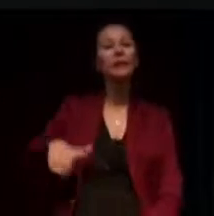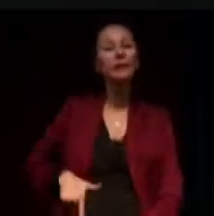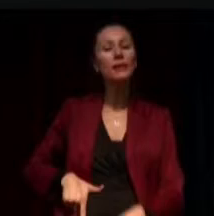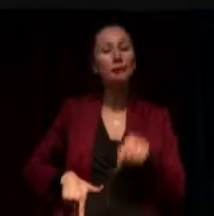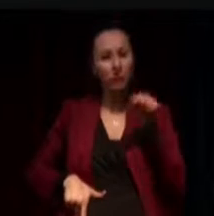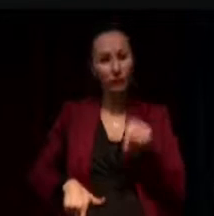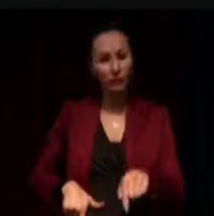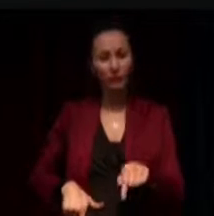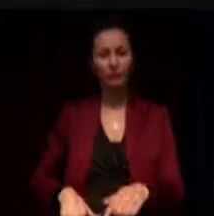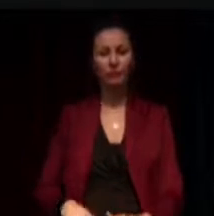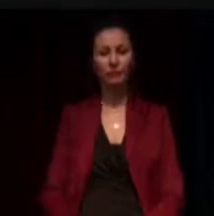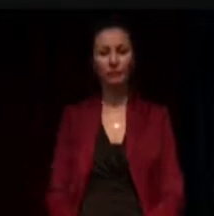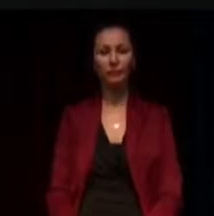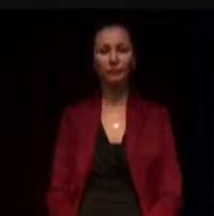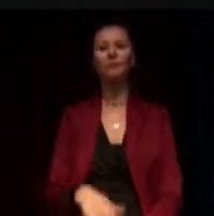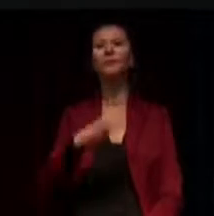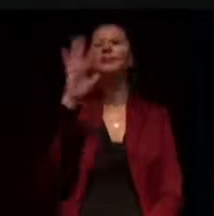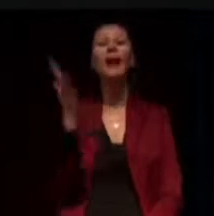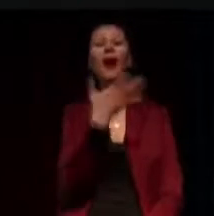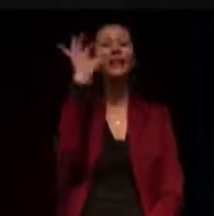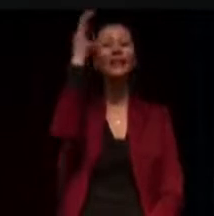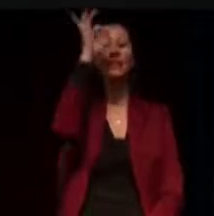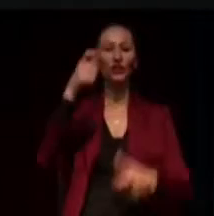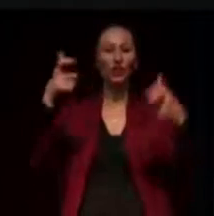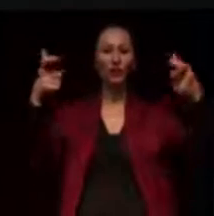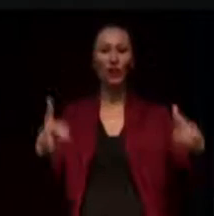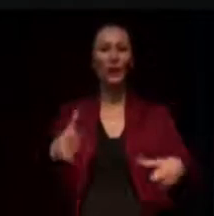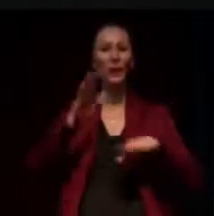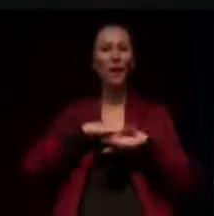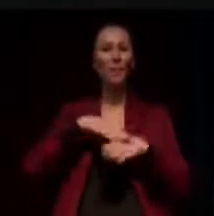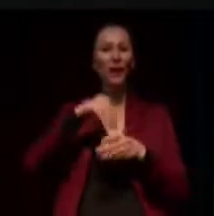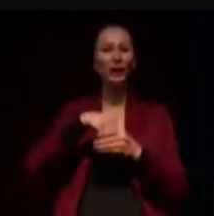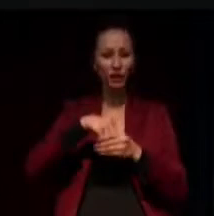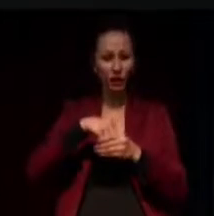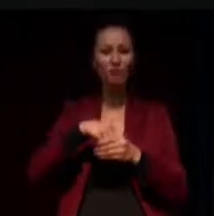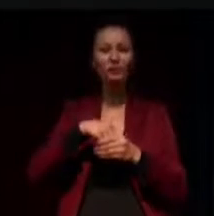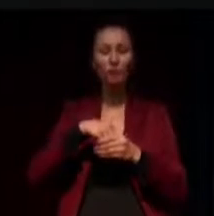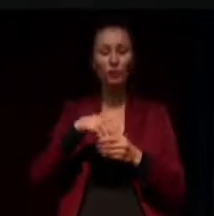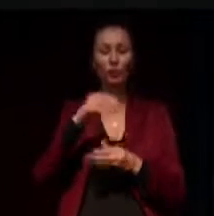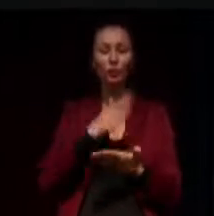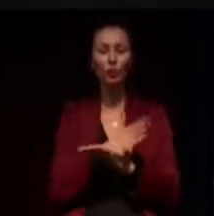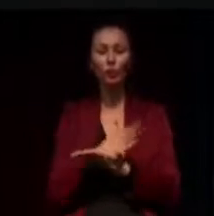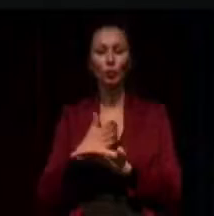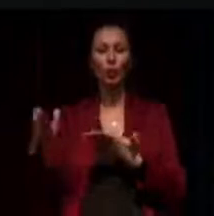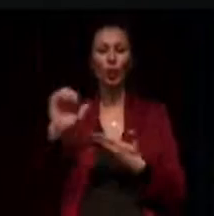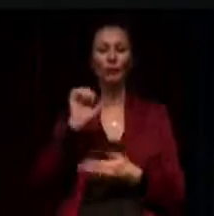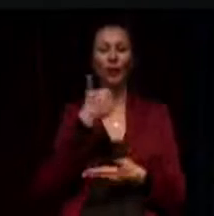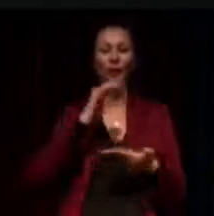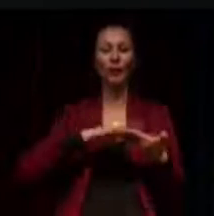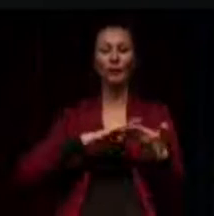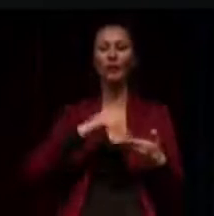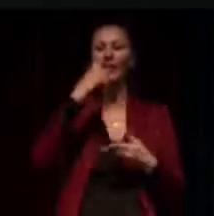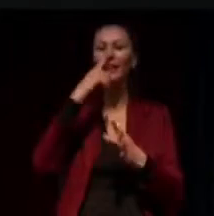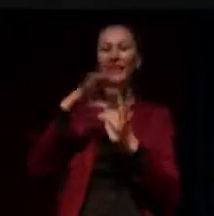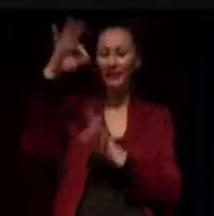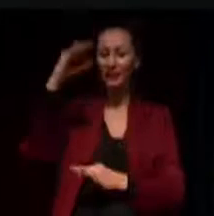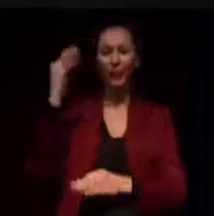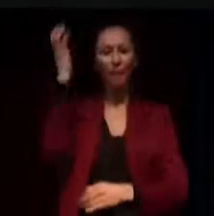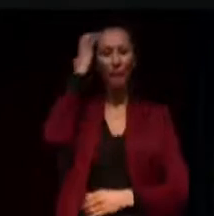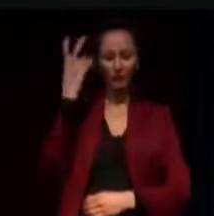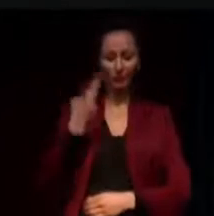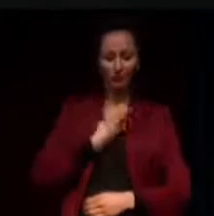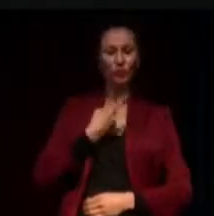İzmir'i daha yeşil bir şehir yapmak için çalışmalarımız sürüyor değerli arkadaşlar. Kişi başına düşen yeşil